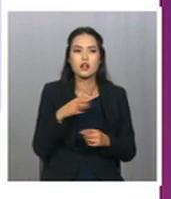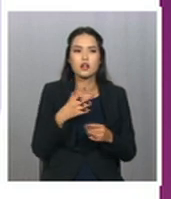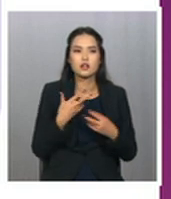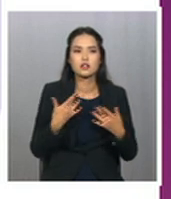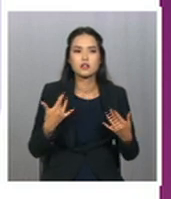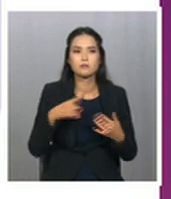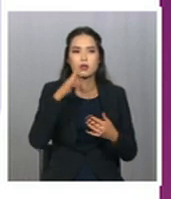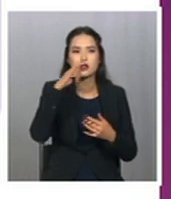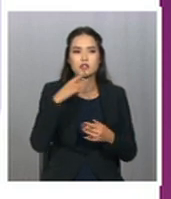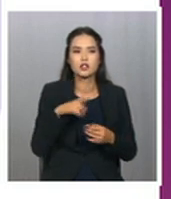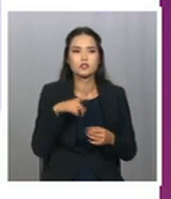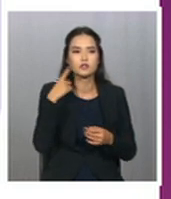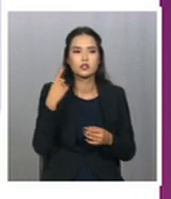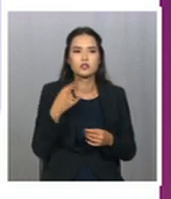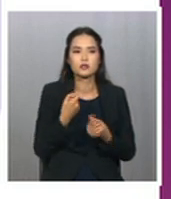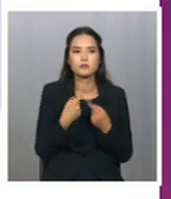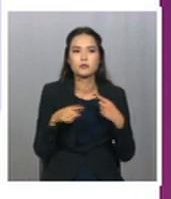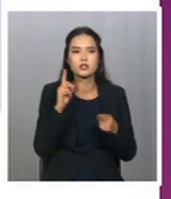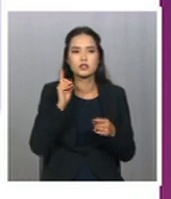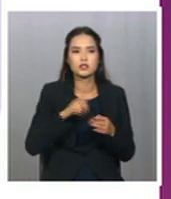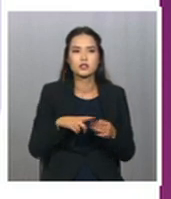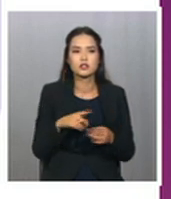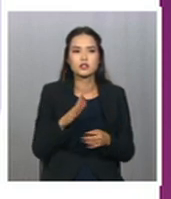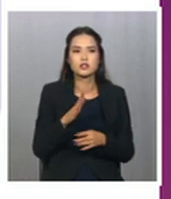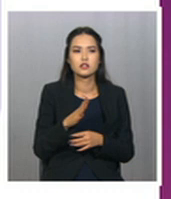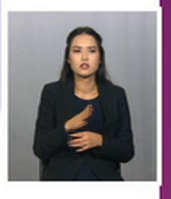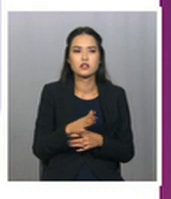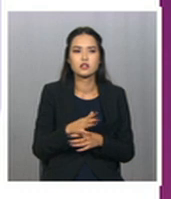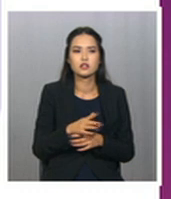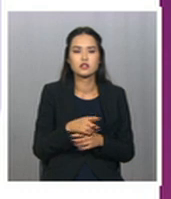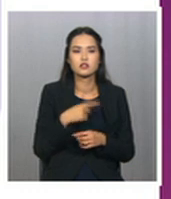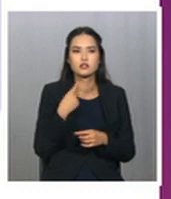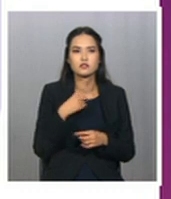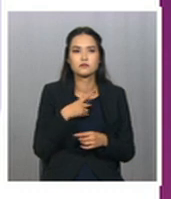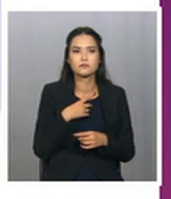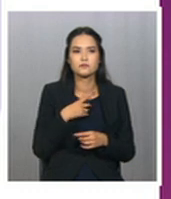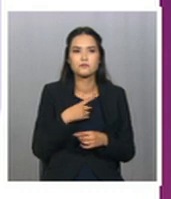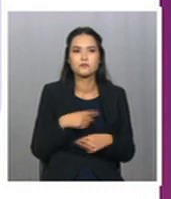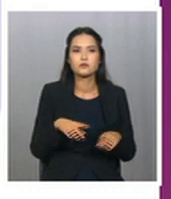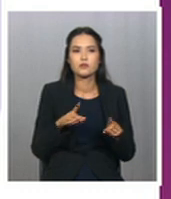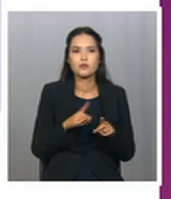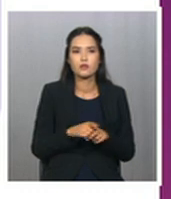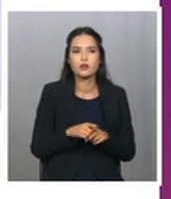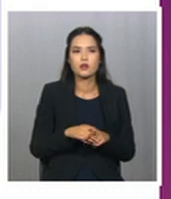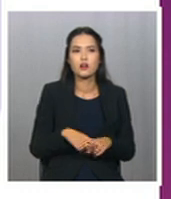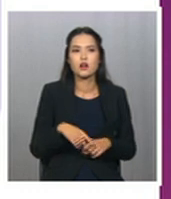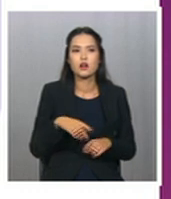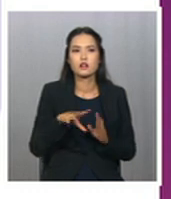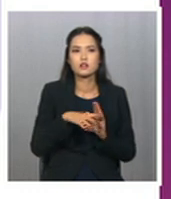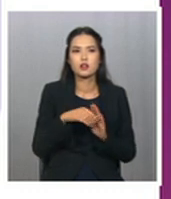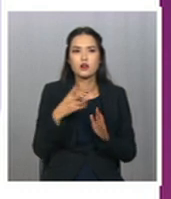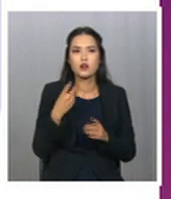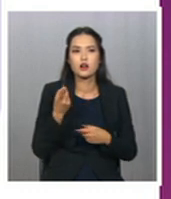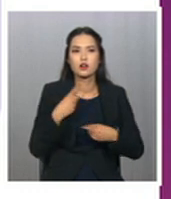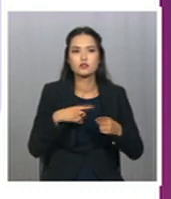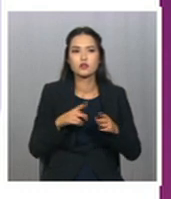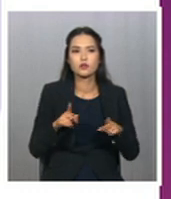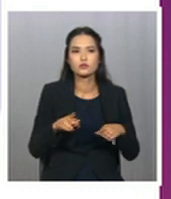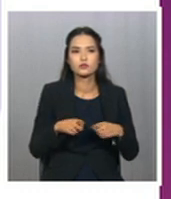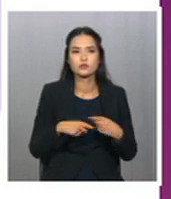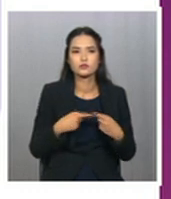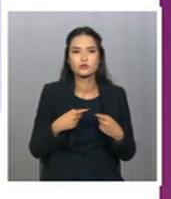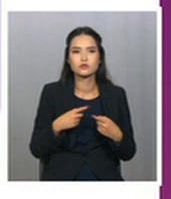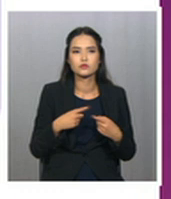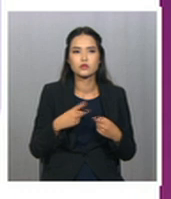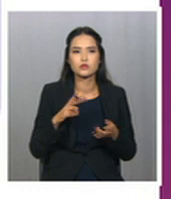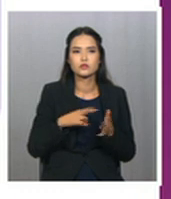жастарының басқа дінді қабылдауына шектеу қою талабы да айтылды. сайлау жүйесін қайта құру жөніндегі